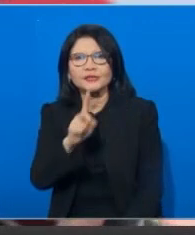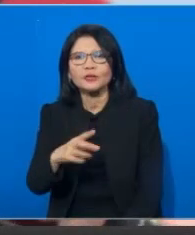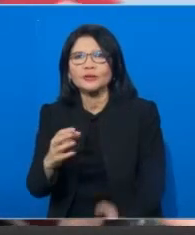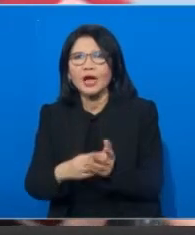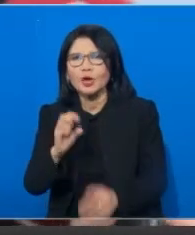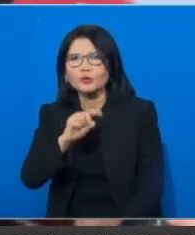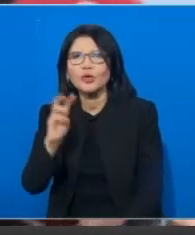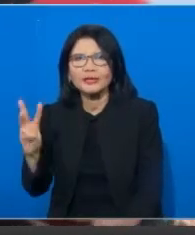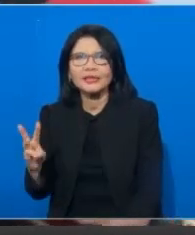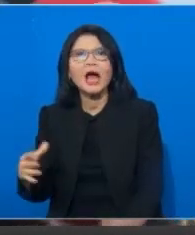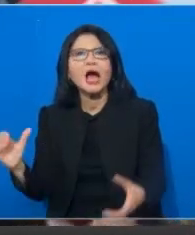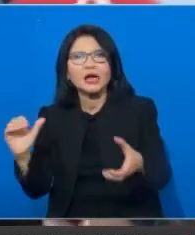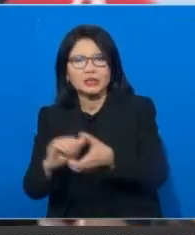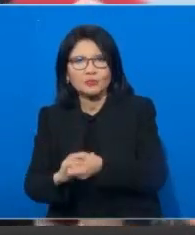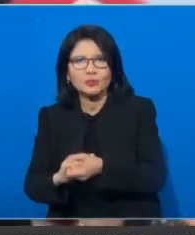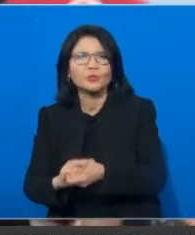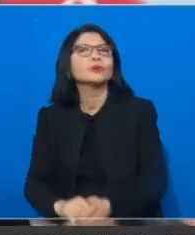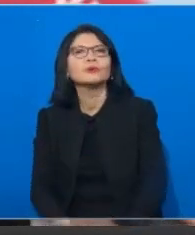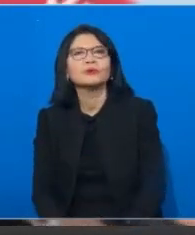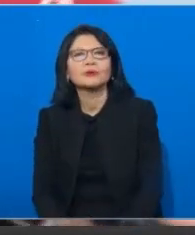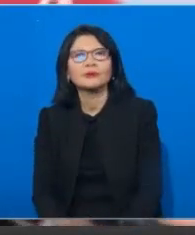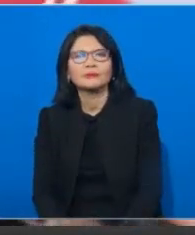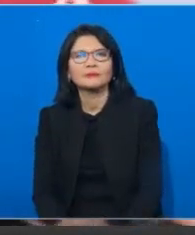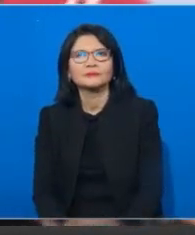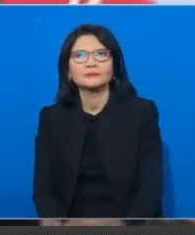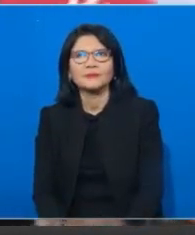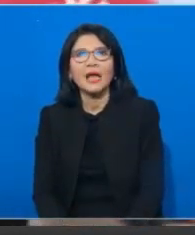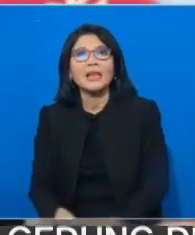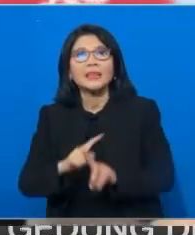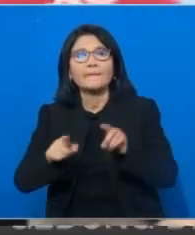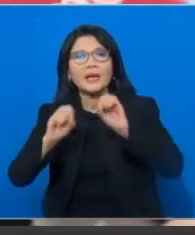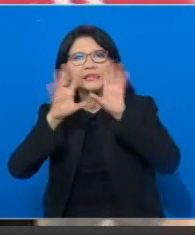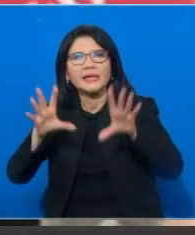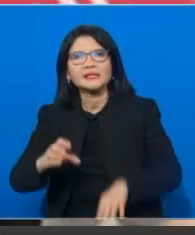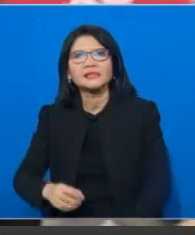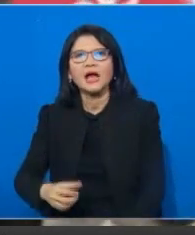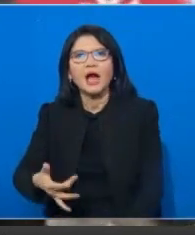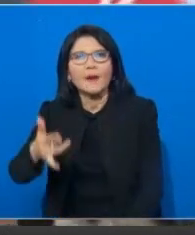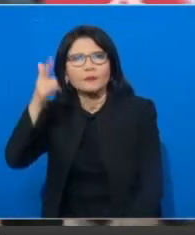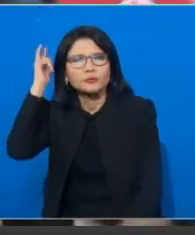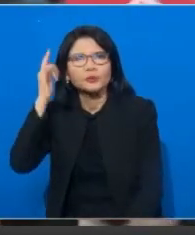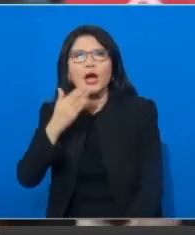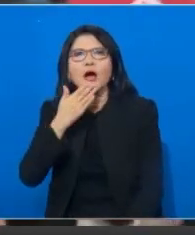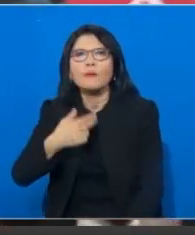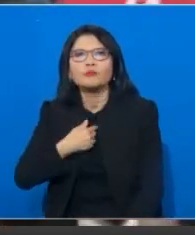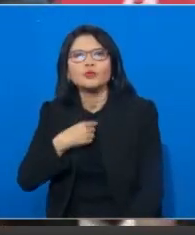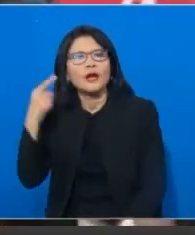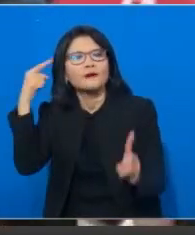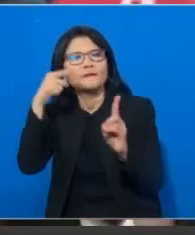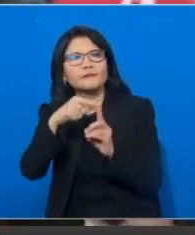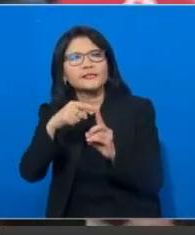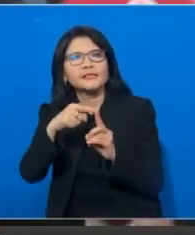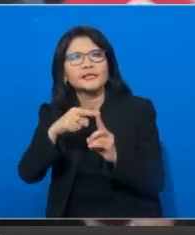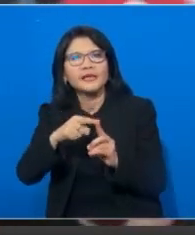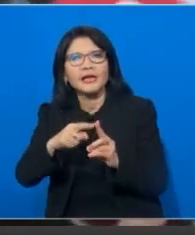03, ya monggo, publik tidak bisa kami salahkan ya kan. Tapi yang jelas 03 punya visi dan misi yang jelas